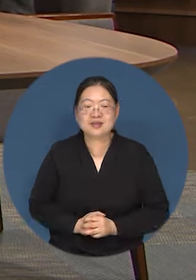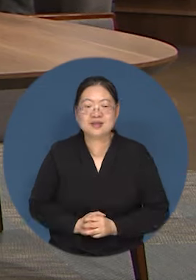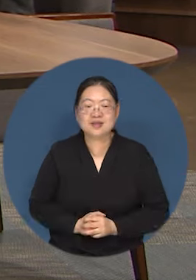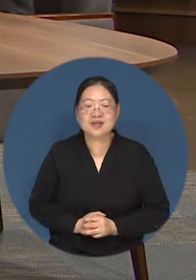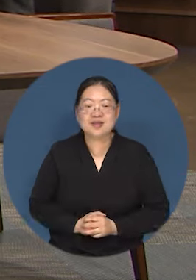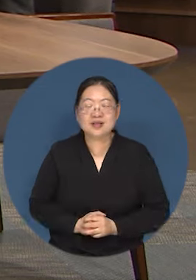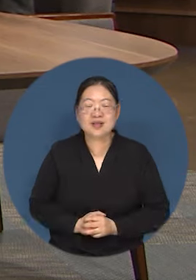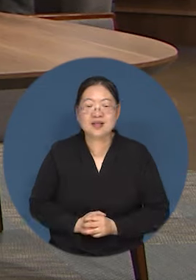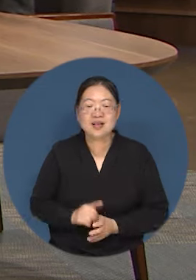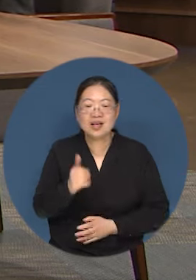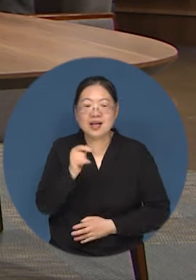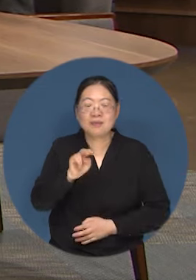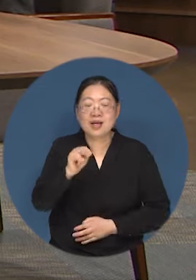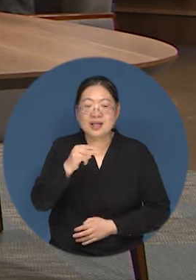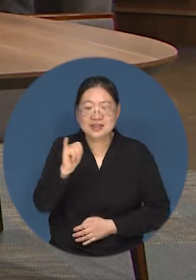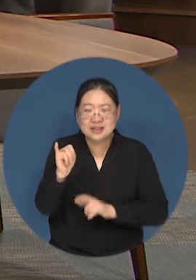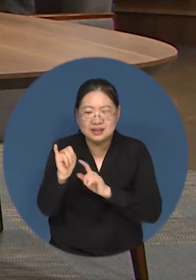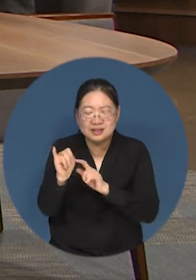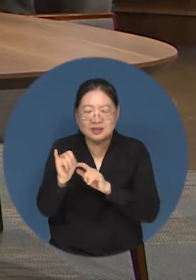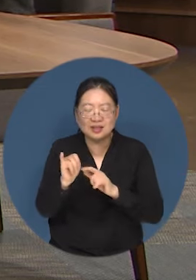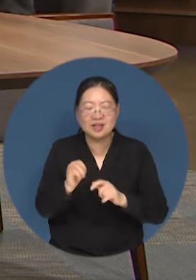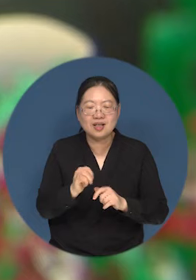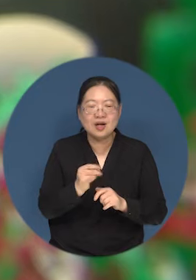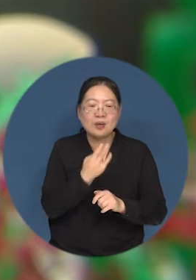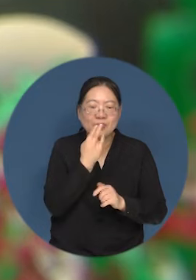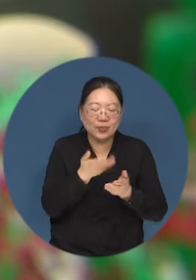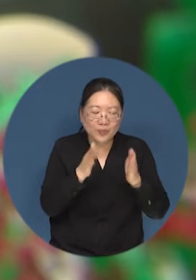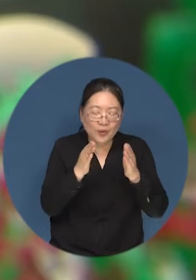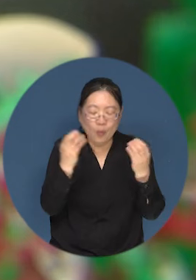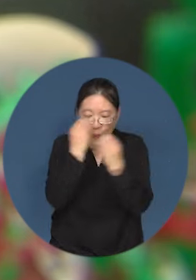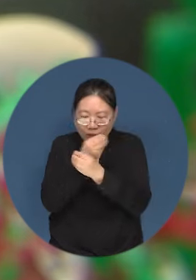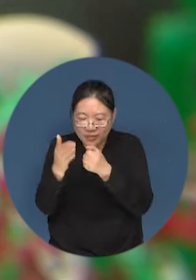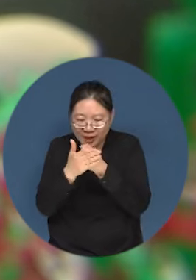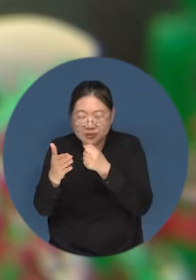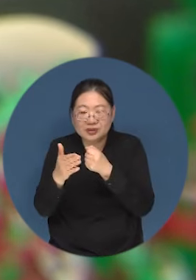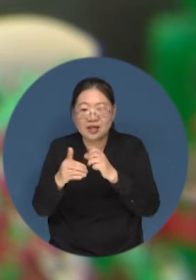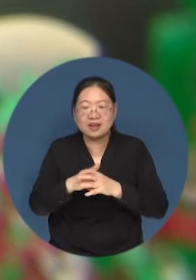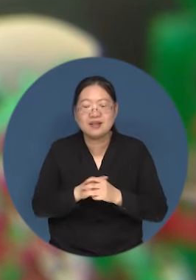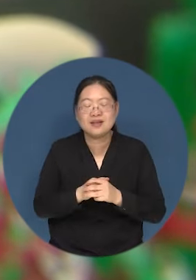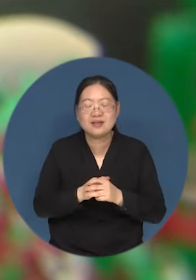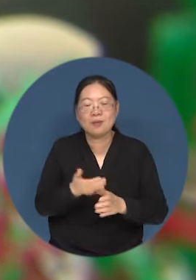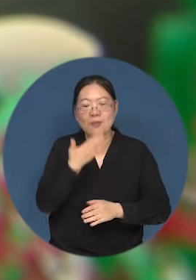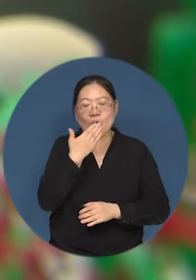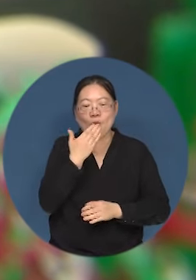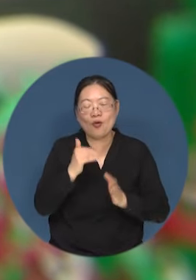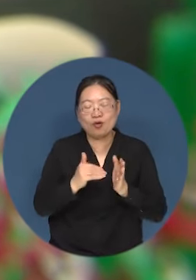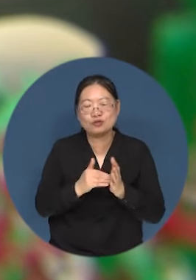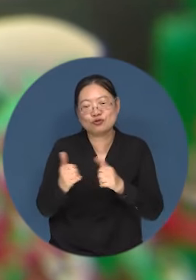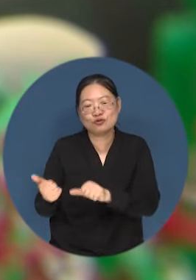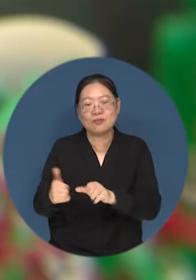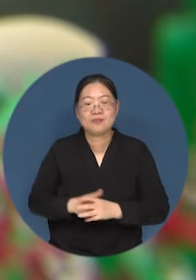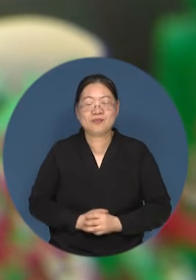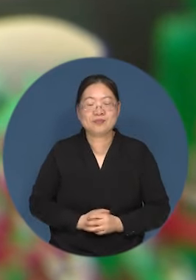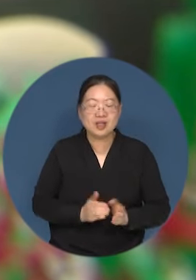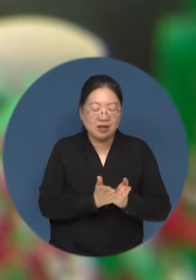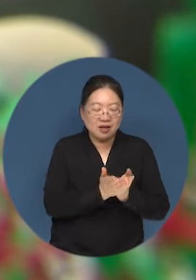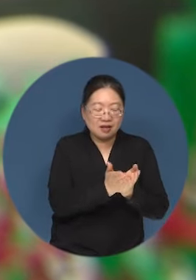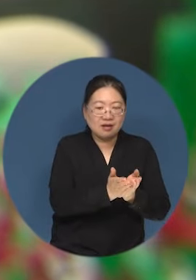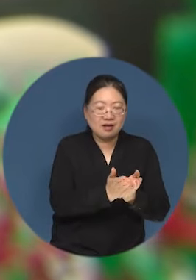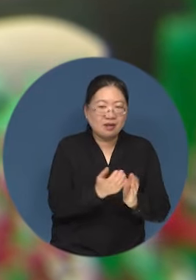오인하고 비닐을 먹어서 죽는 사례가 많습니다. 네. 요새 이 배 타고 이 돌고래들 구경 가는